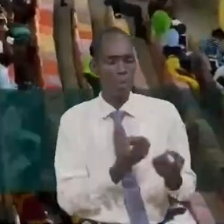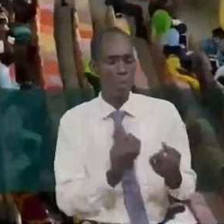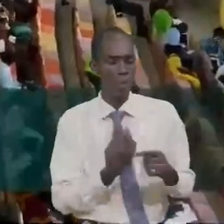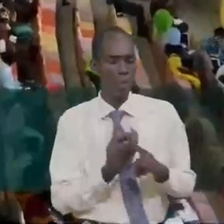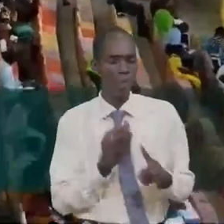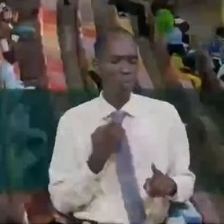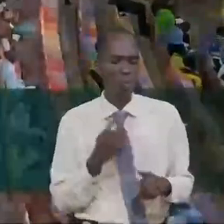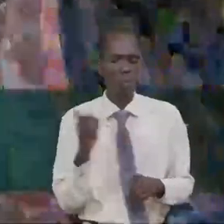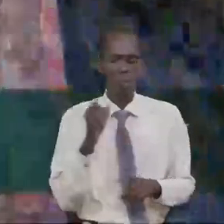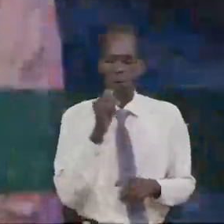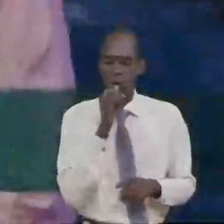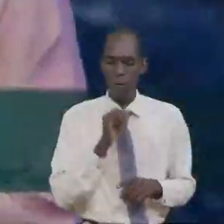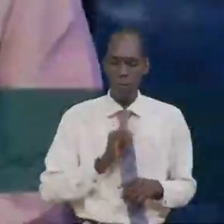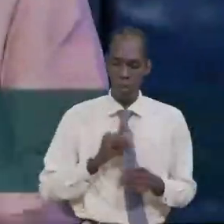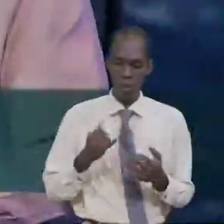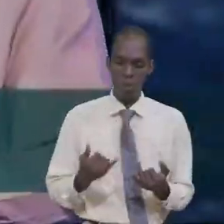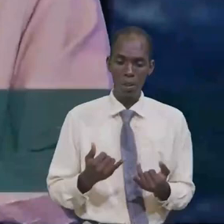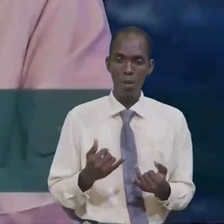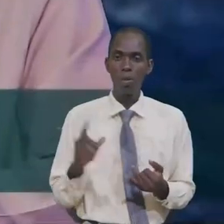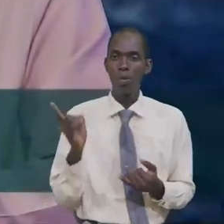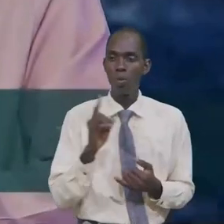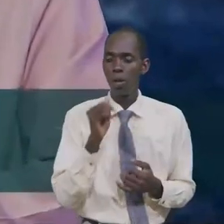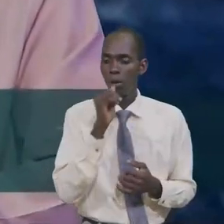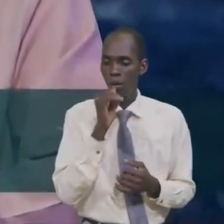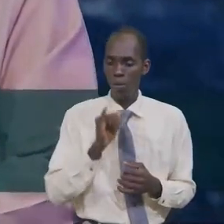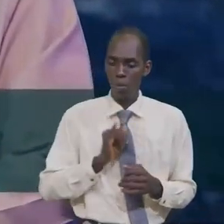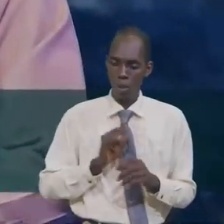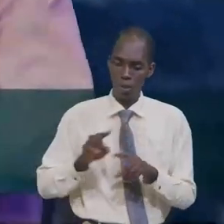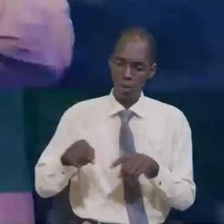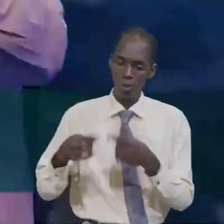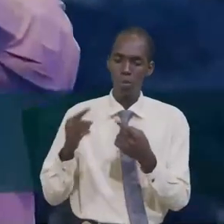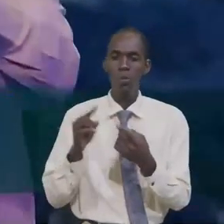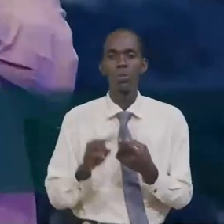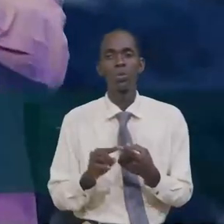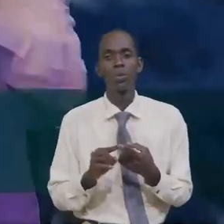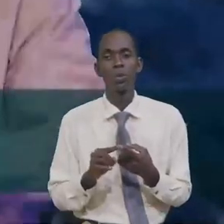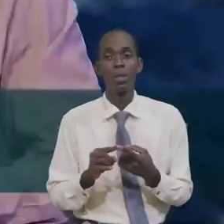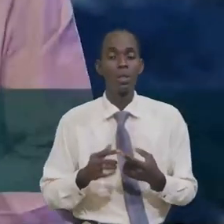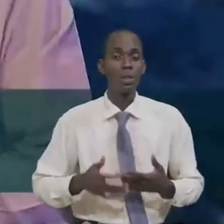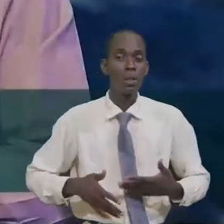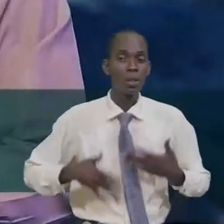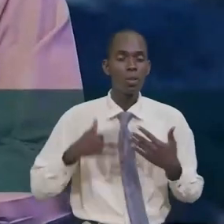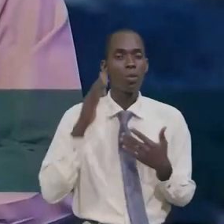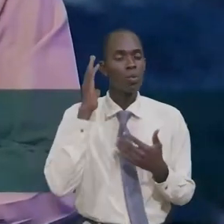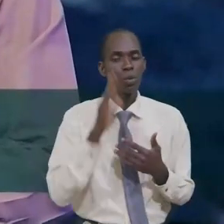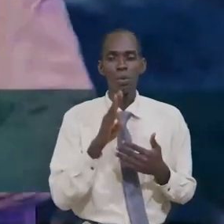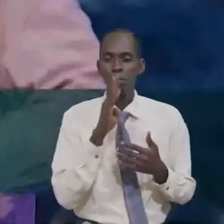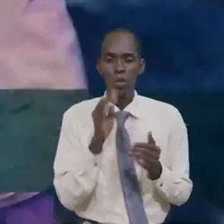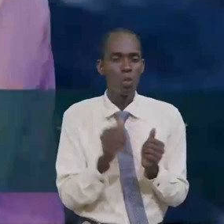et où est-ce que je vais la vie n'aura pas de sens